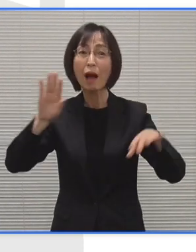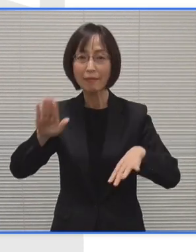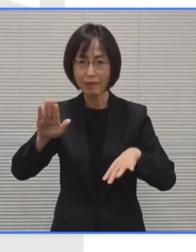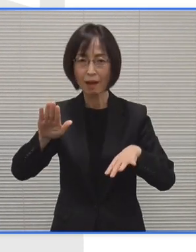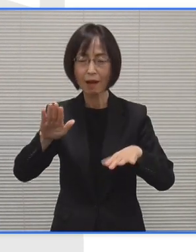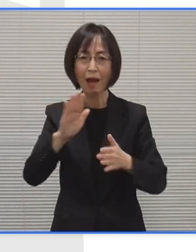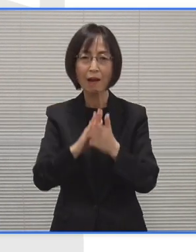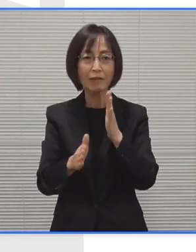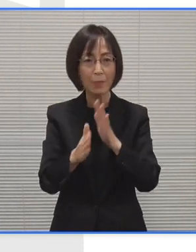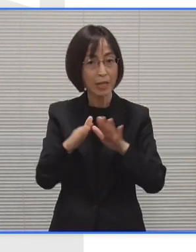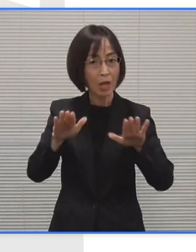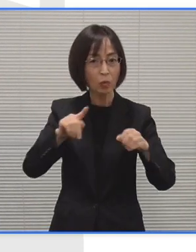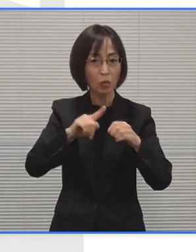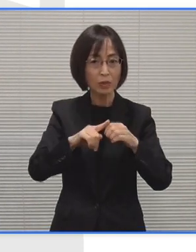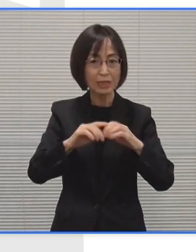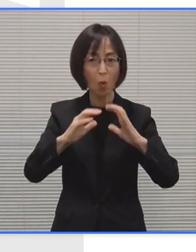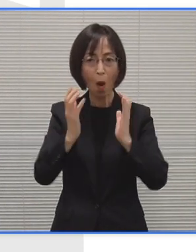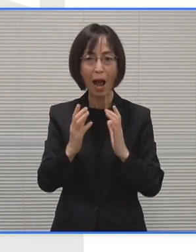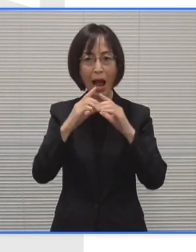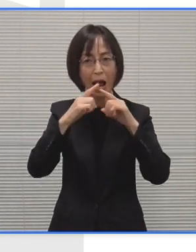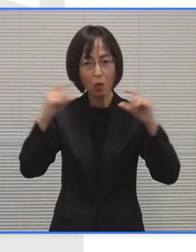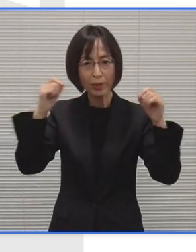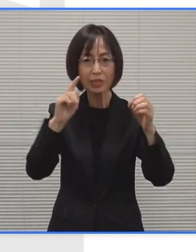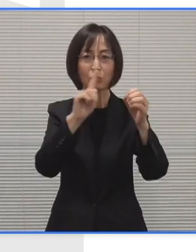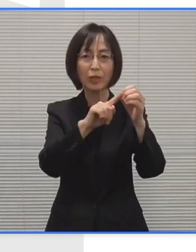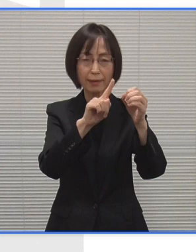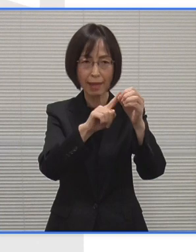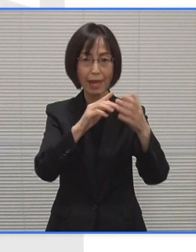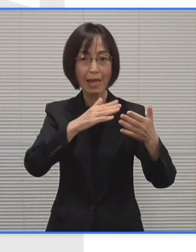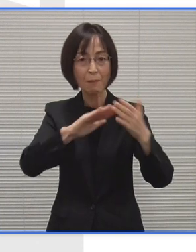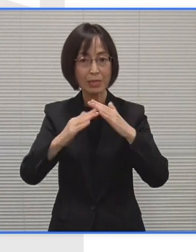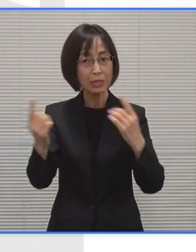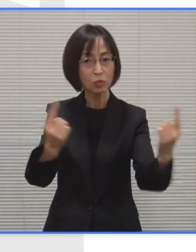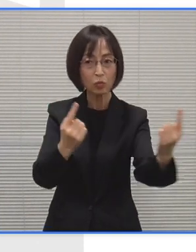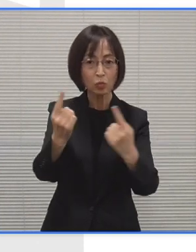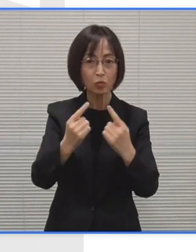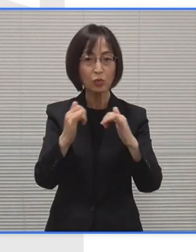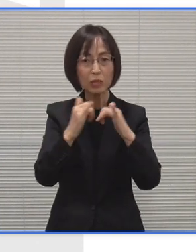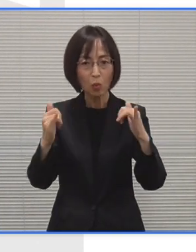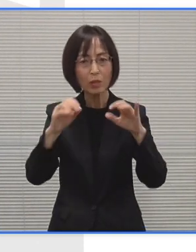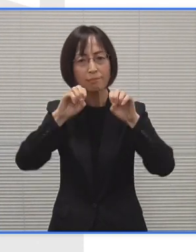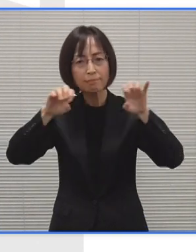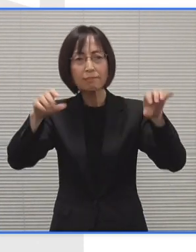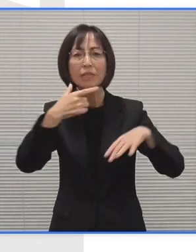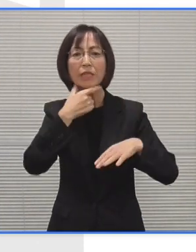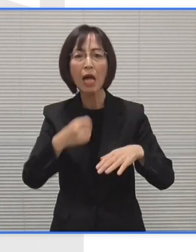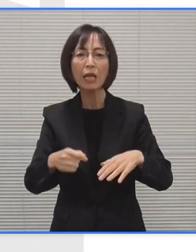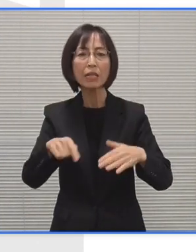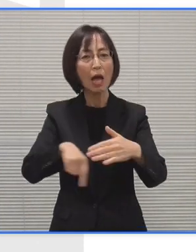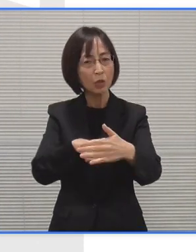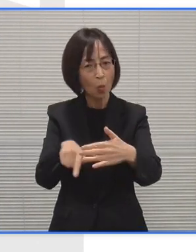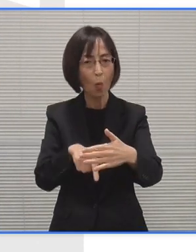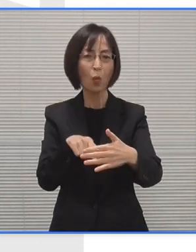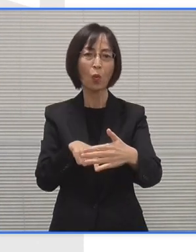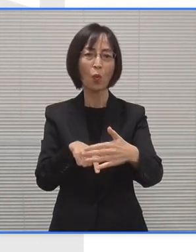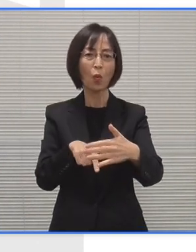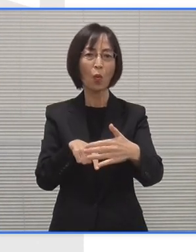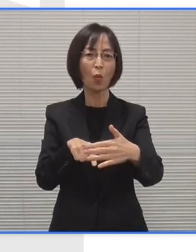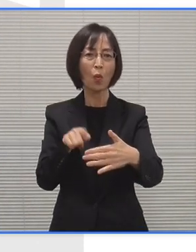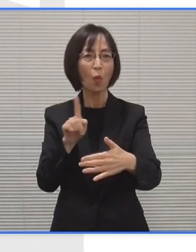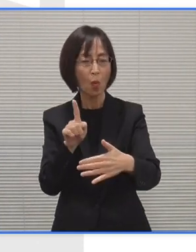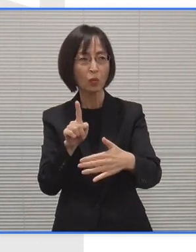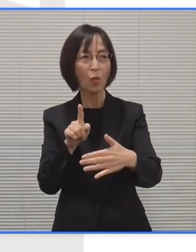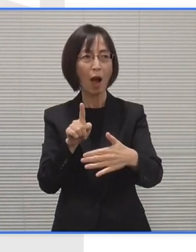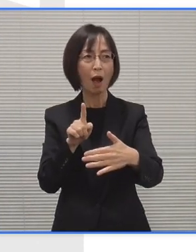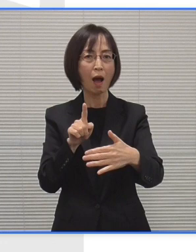年 のハロウィンに向けて何か街に来られる方に呼びかけたいことであったりとか、あと、そ